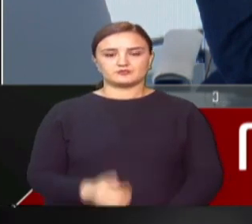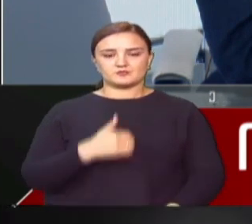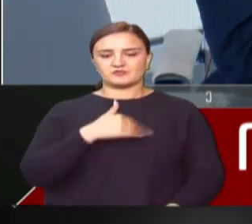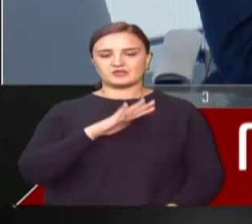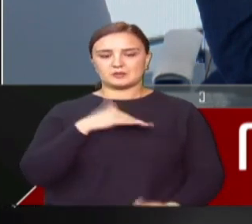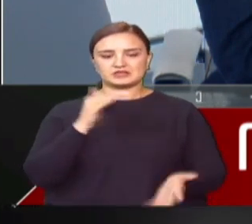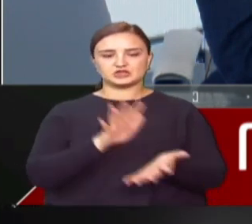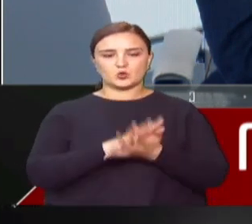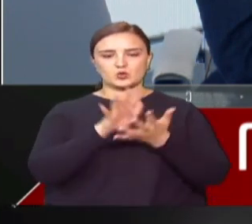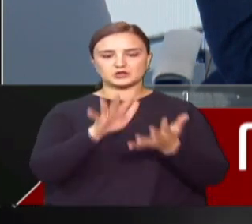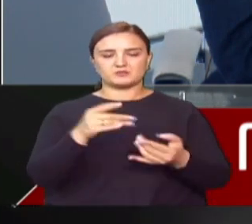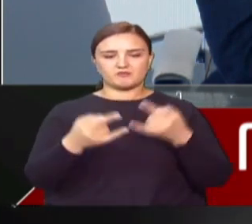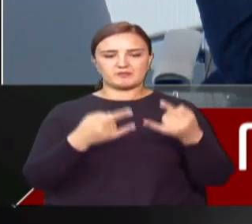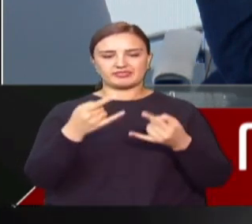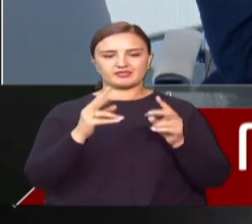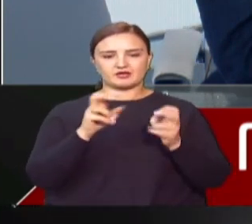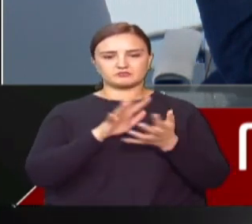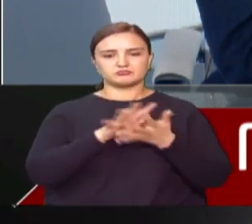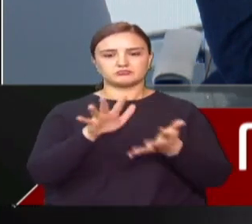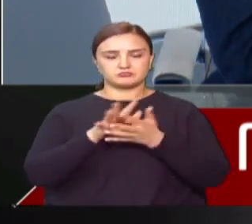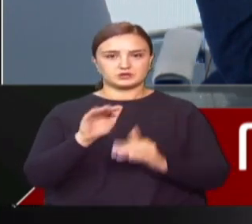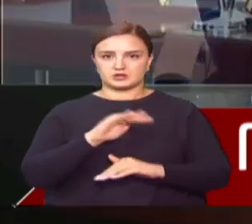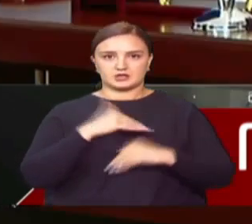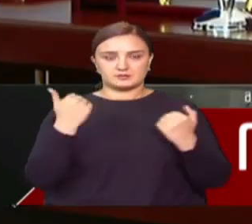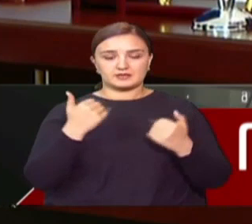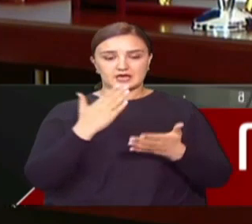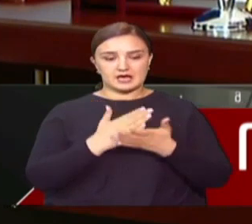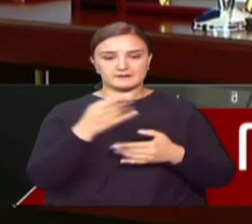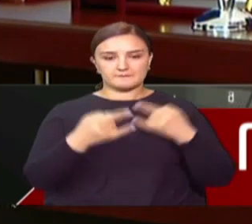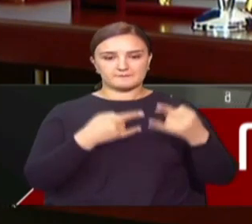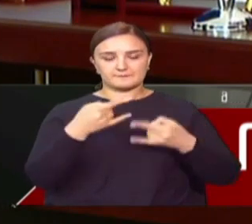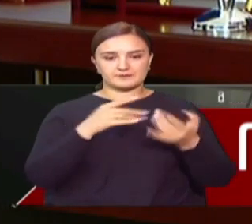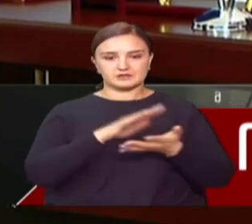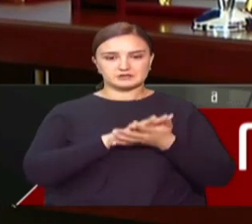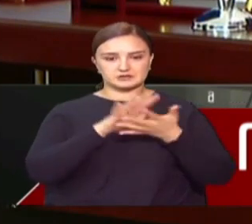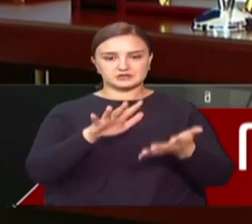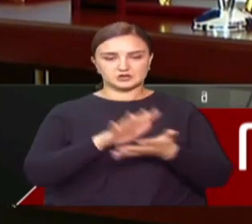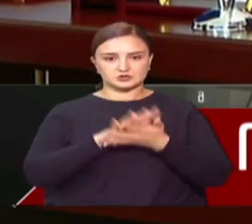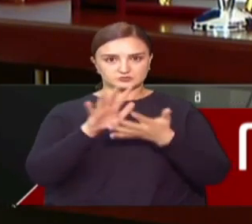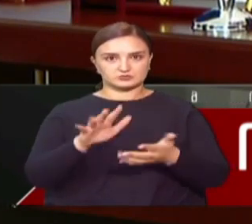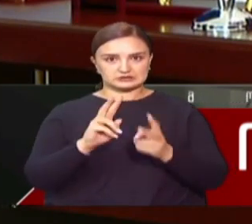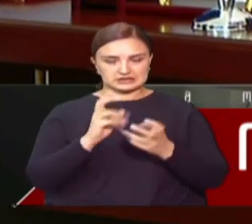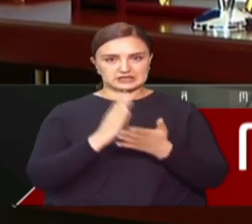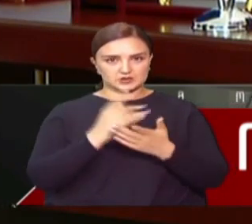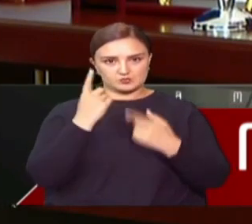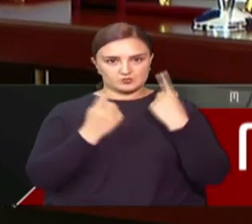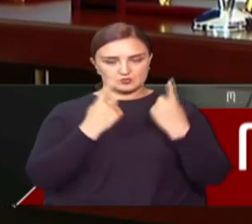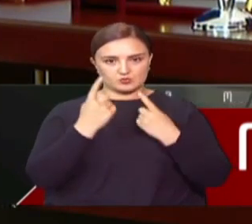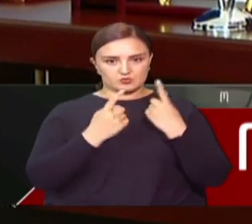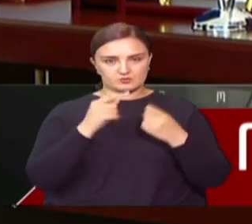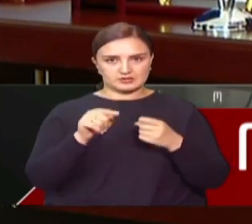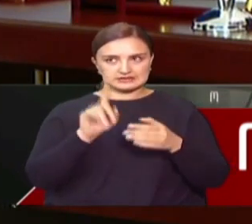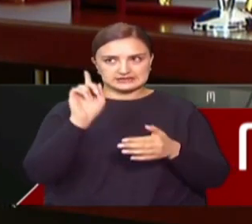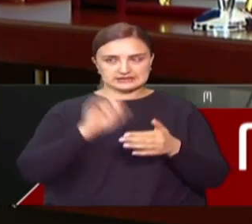mi-o aheno romeli mi media sa șole basmitumete smagra marihol mi media sa șole biromel și scasuri informații ați mai da mai